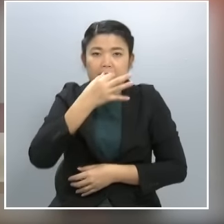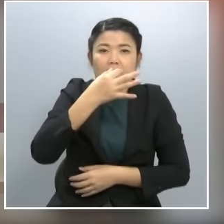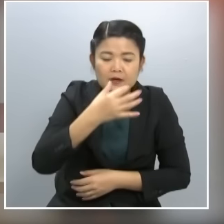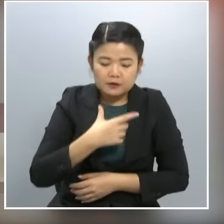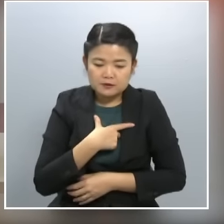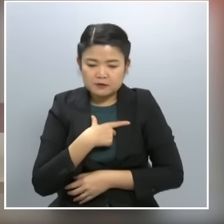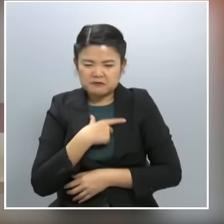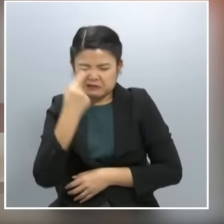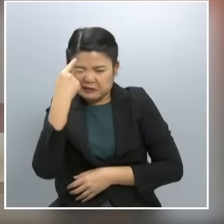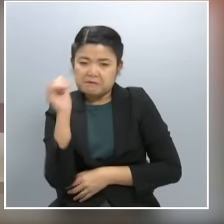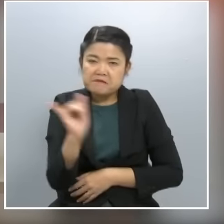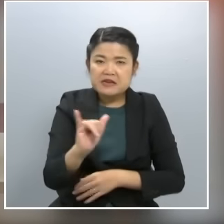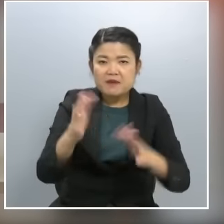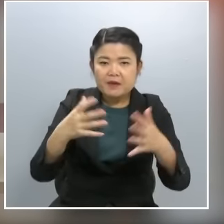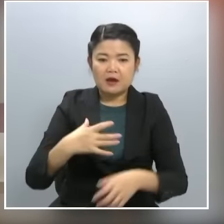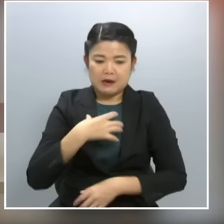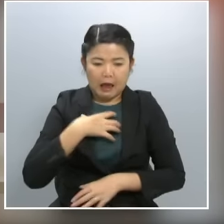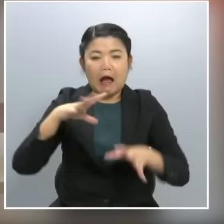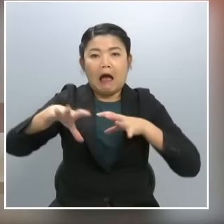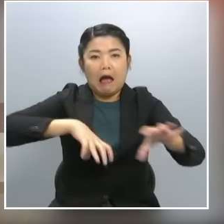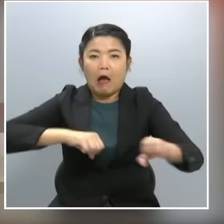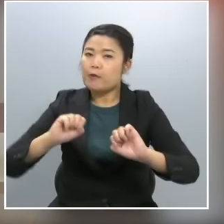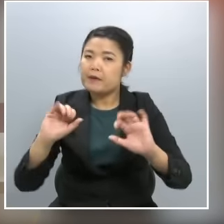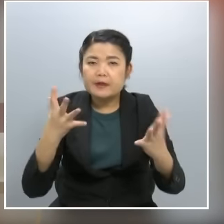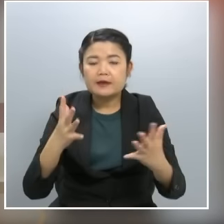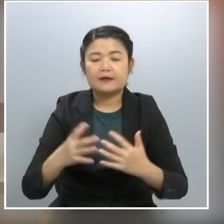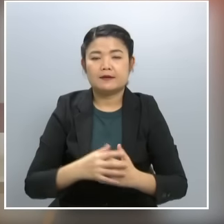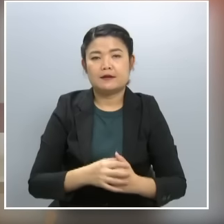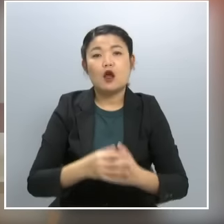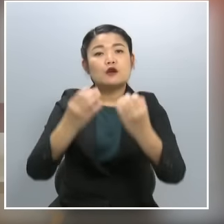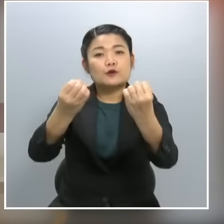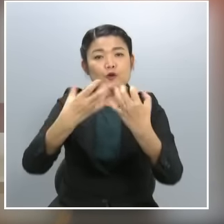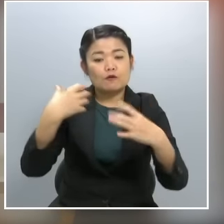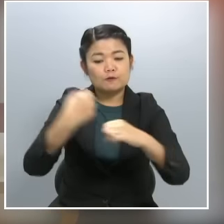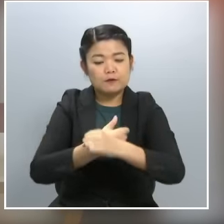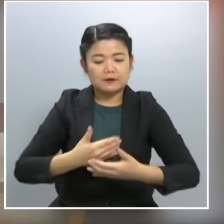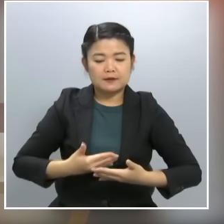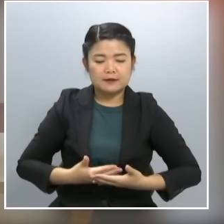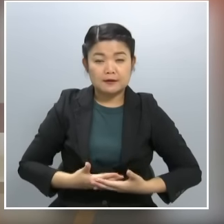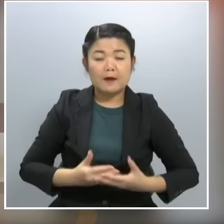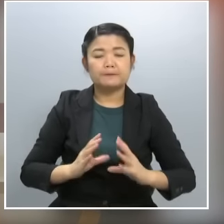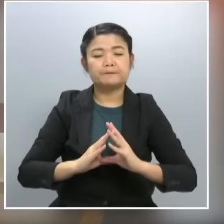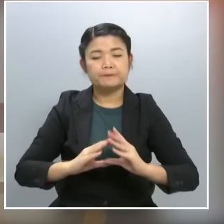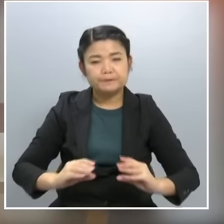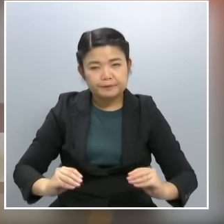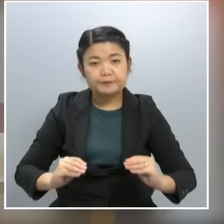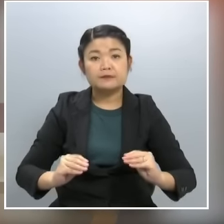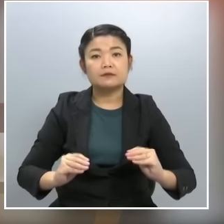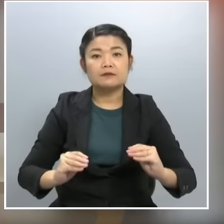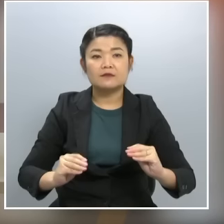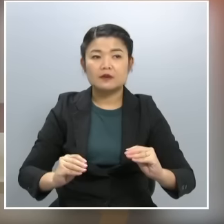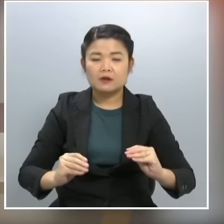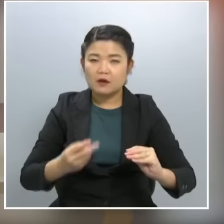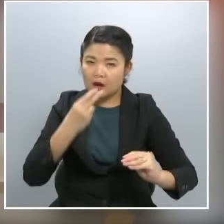คิดประทุษร้ายและโลภะคือความอยากได้รวมถึงสอนนั่งกรรมฐานสอนนั่งสมาธิแต่เมื่อ